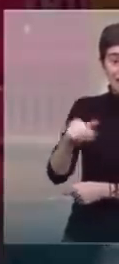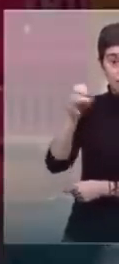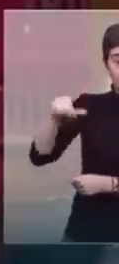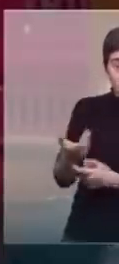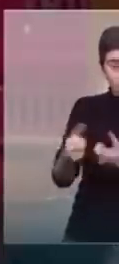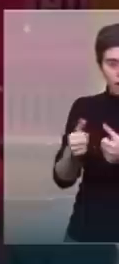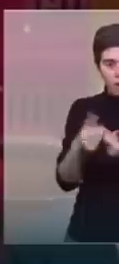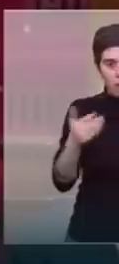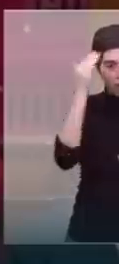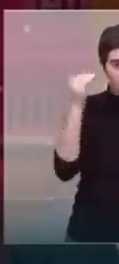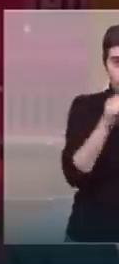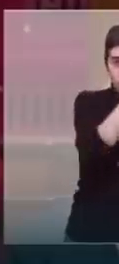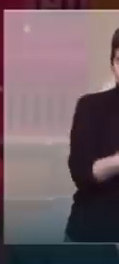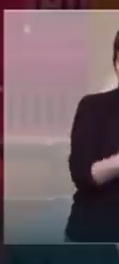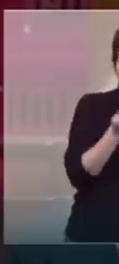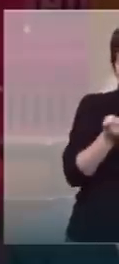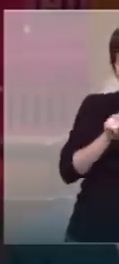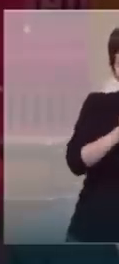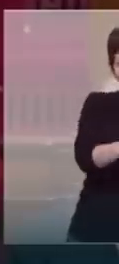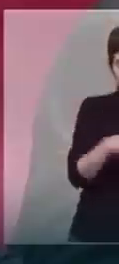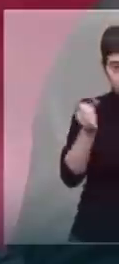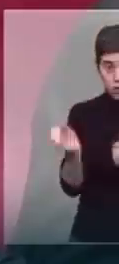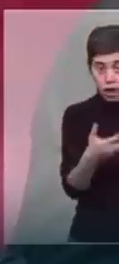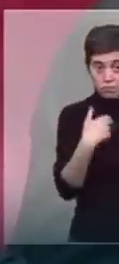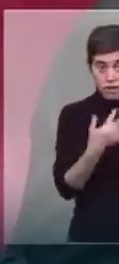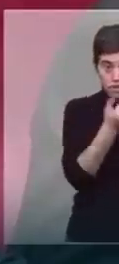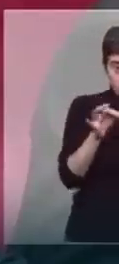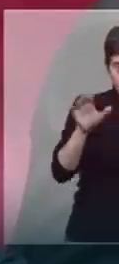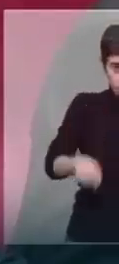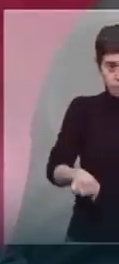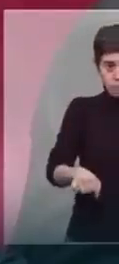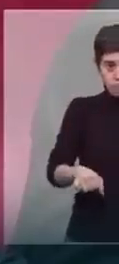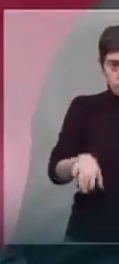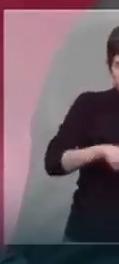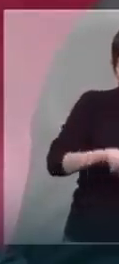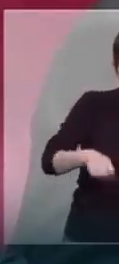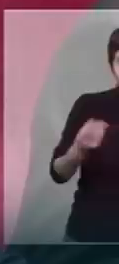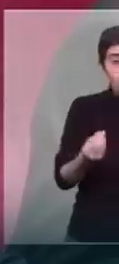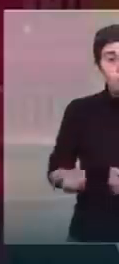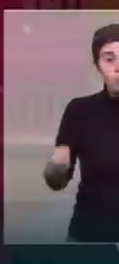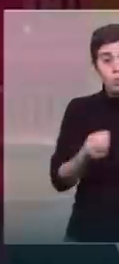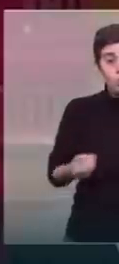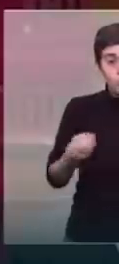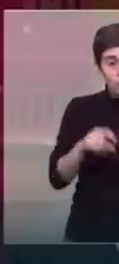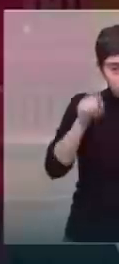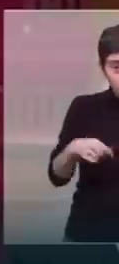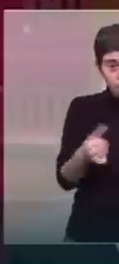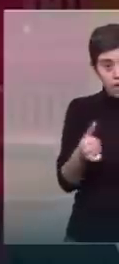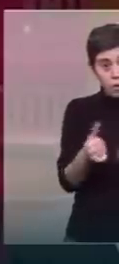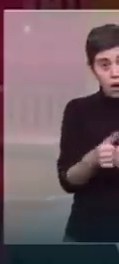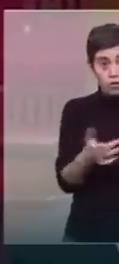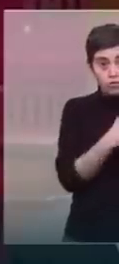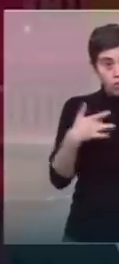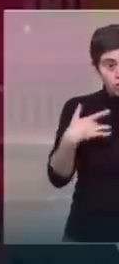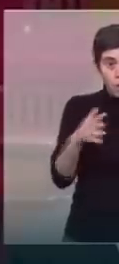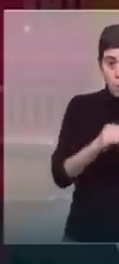pavillon sud-coréen. Vous laissez faire. Où est la souveraineté ? La souveraineté sanitaire, c'est la capacité de l'État à assurer la santé de sa population